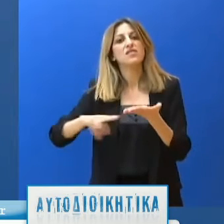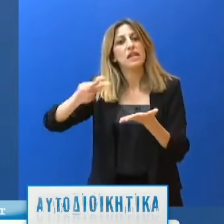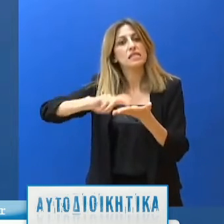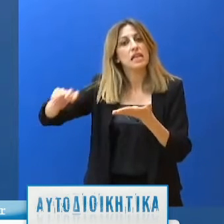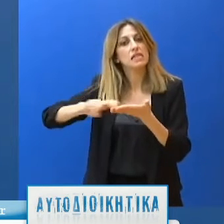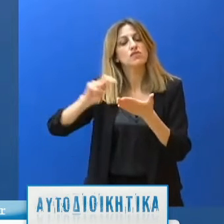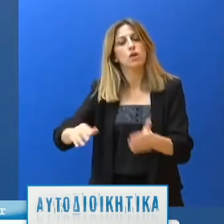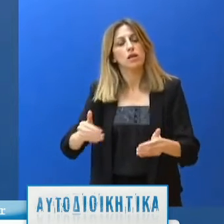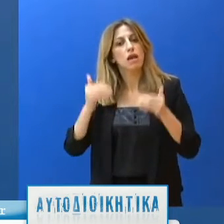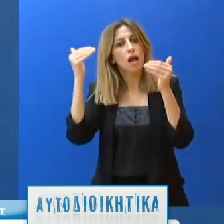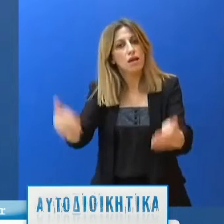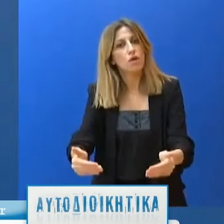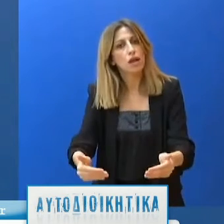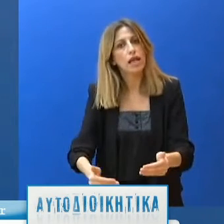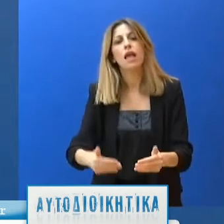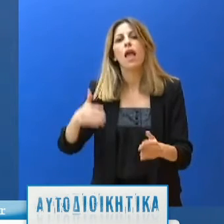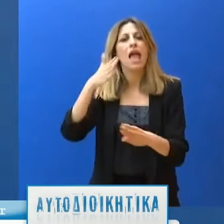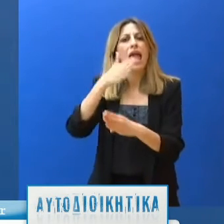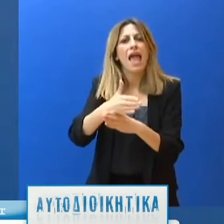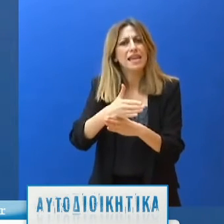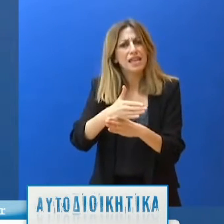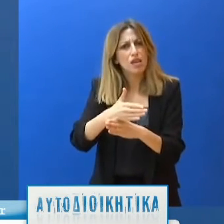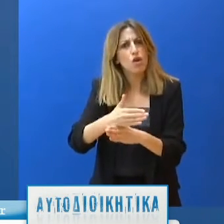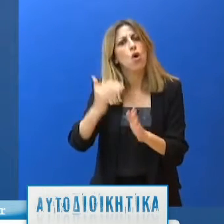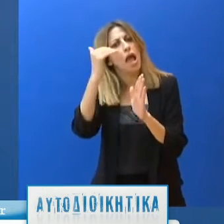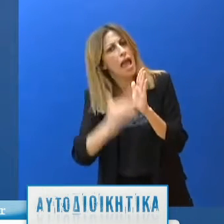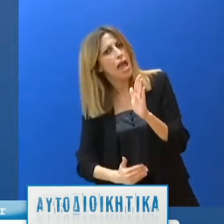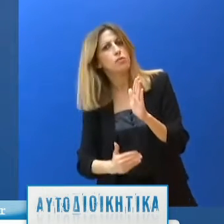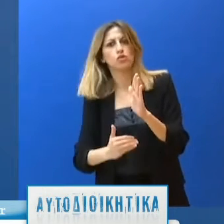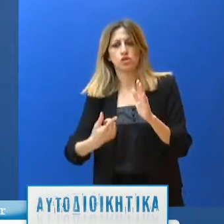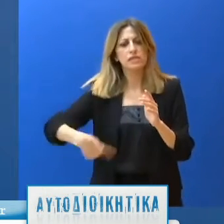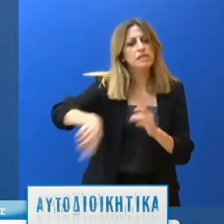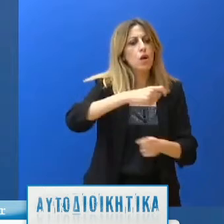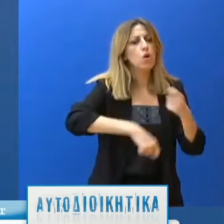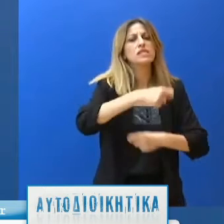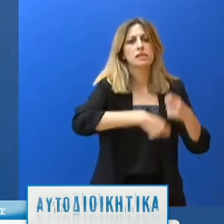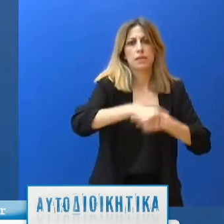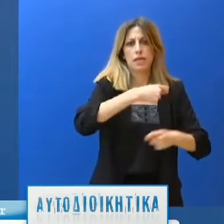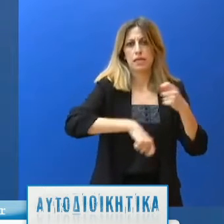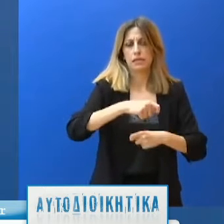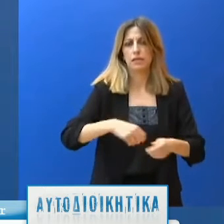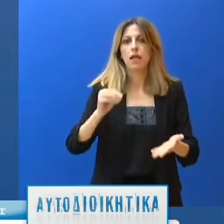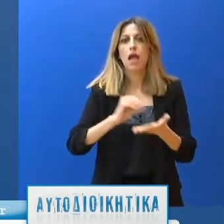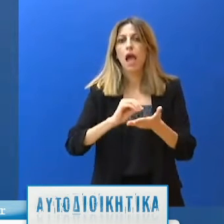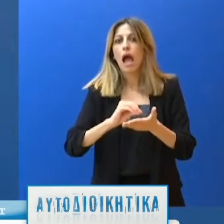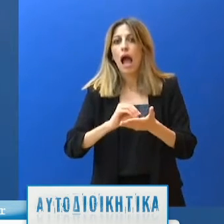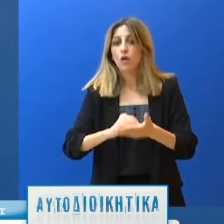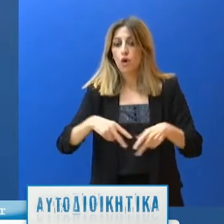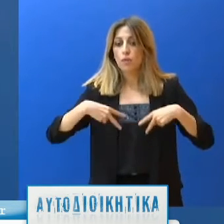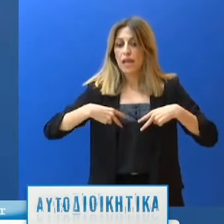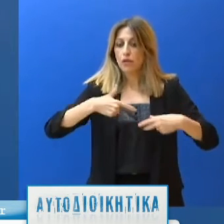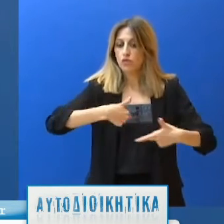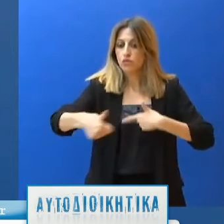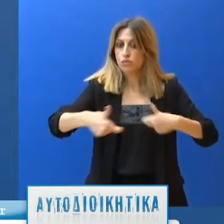Συνεχίζει τη μείωση των ενοικίων στο σύνολο των πληττόμενων επιχειρήσεων. Ολοκληρώνει την καταβολή του πρώτου κύκλου της επιστρεπτέας